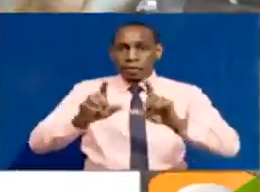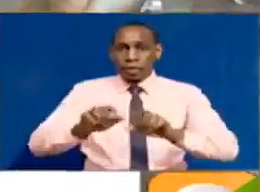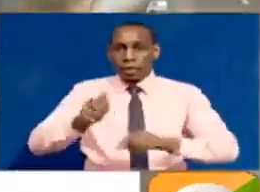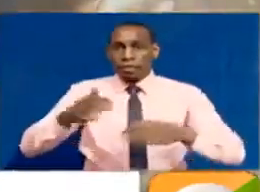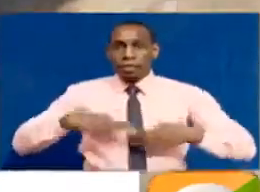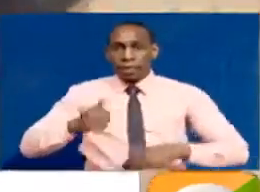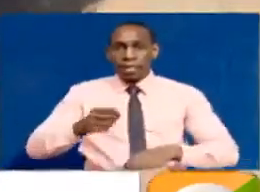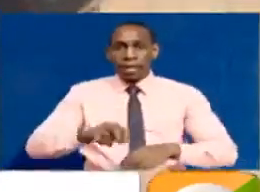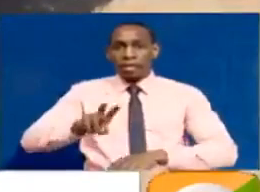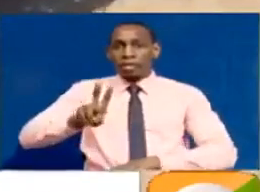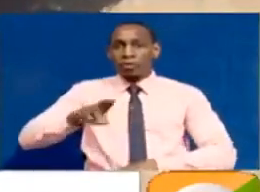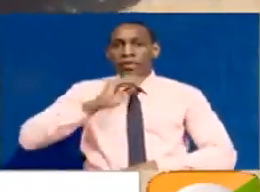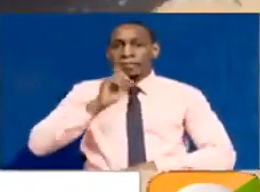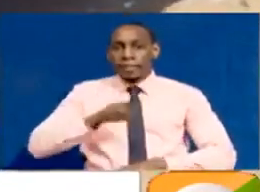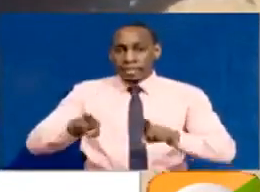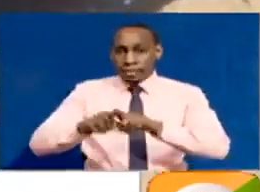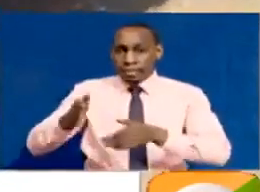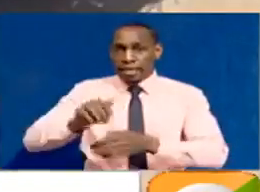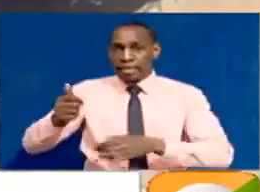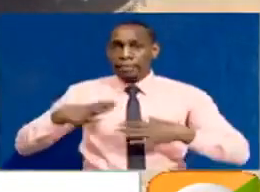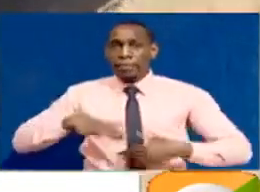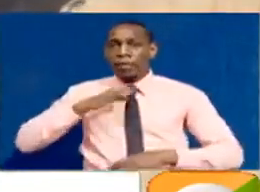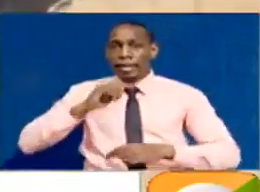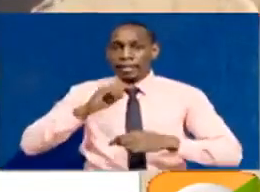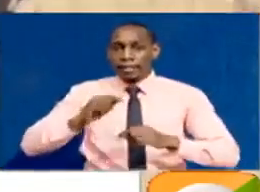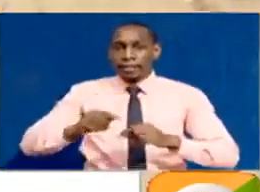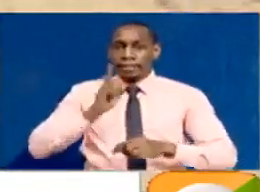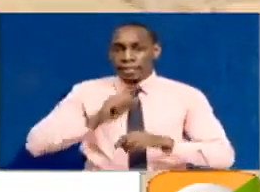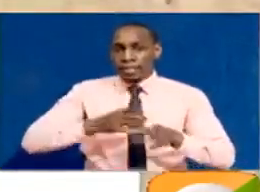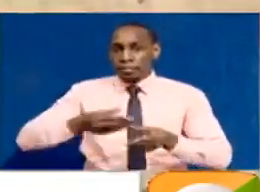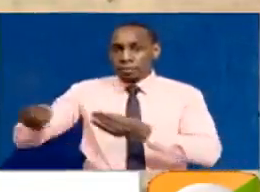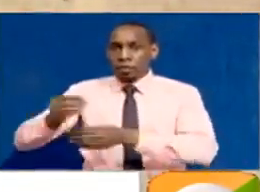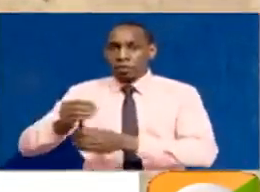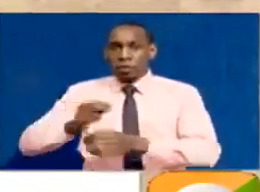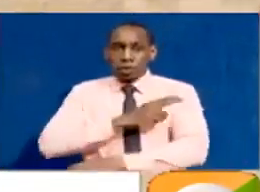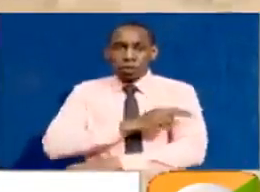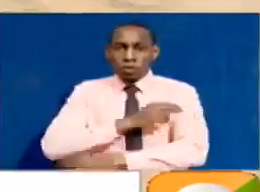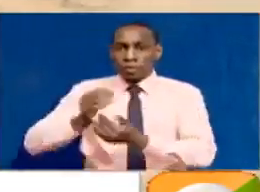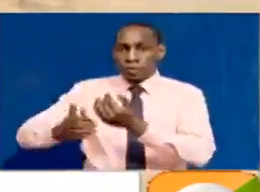wawili walifariki papo hapo, huku wengine wakifariki walipokuwa wakikimbizwa hospitali kwa matibabu.